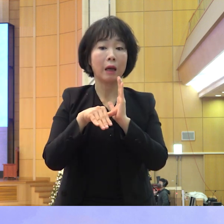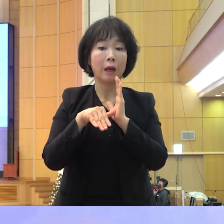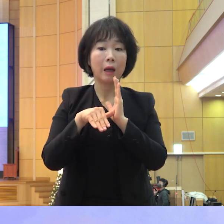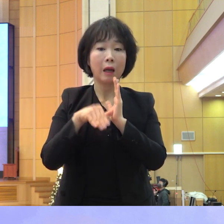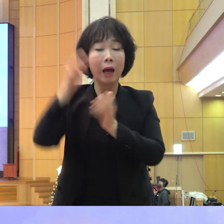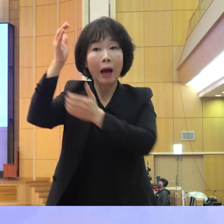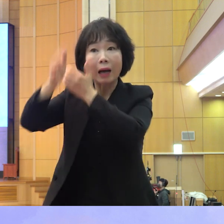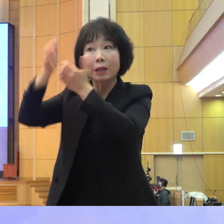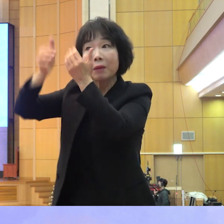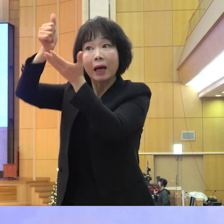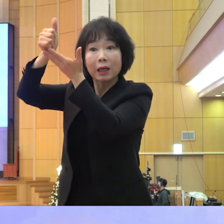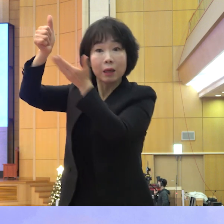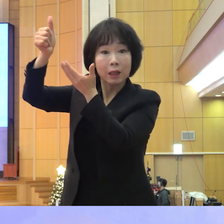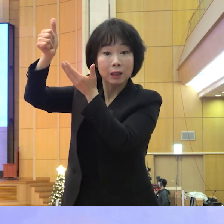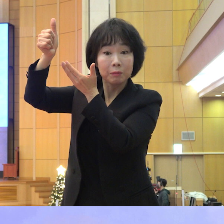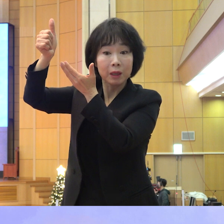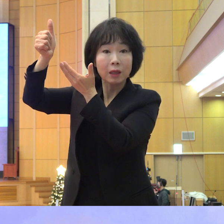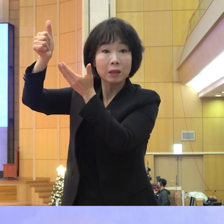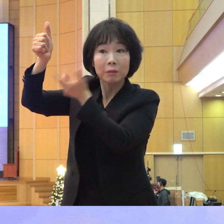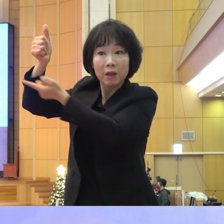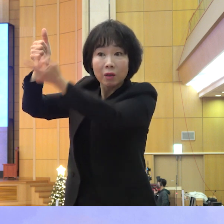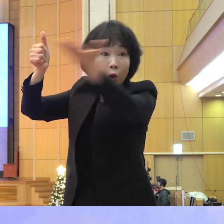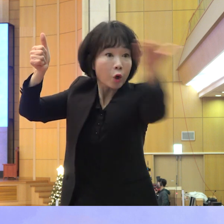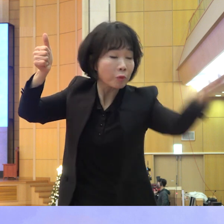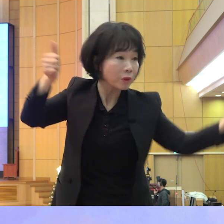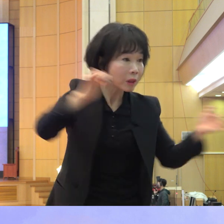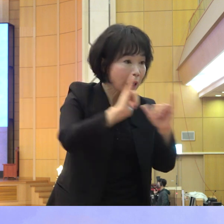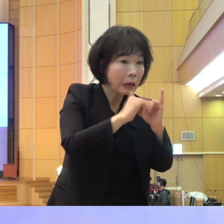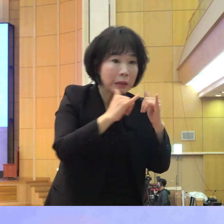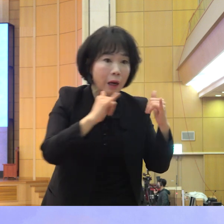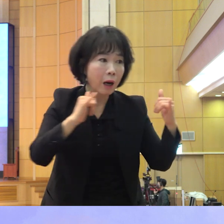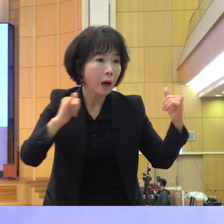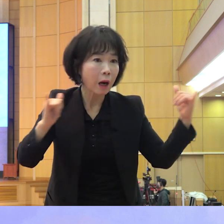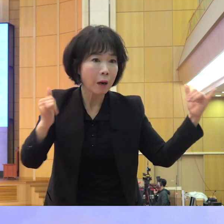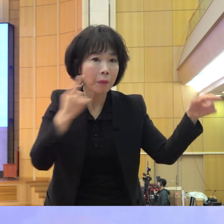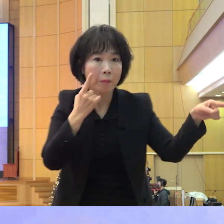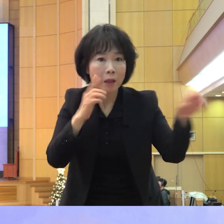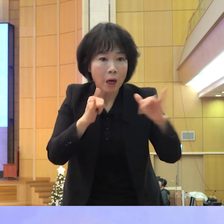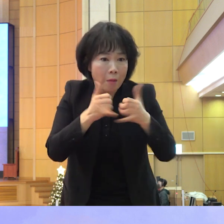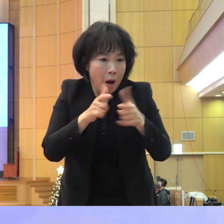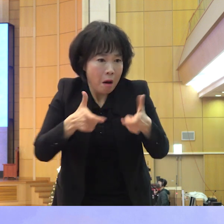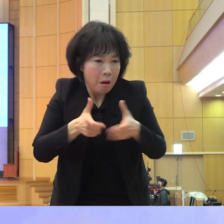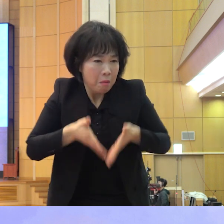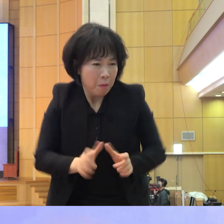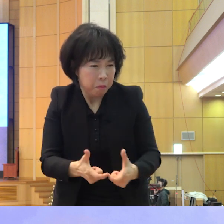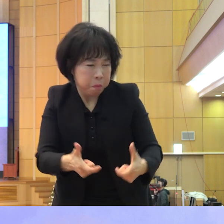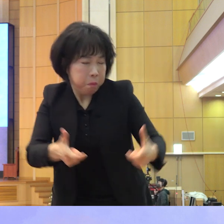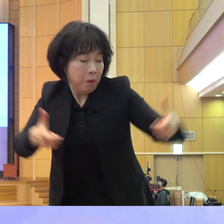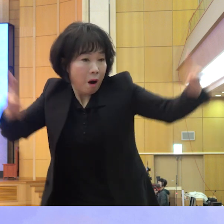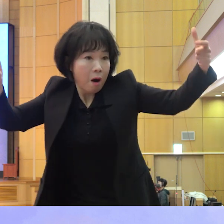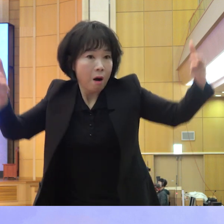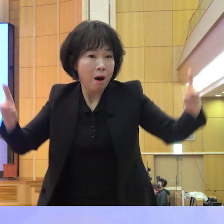읽어보겠습니다. 여호와께서 사람의 죄악이 세상에 관영함과 그랬어요.